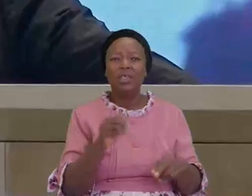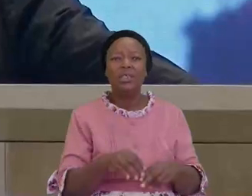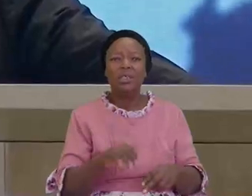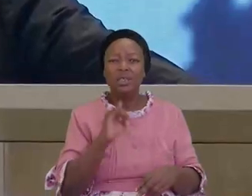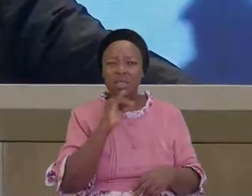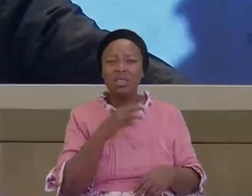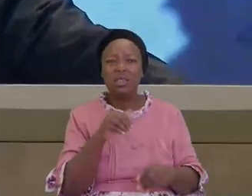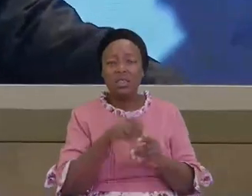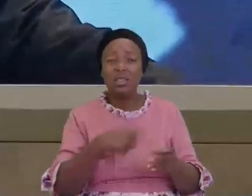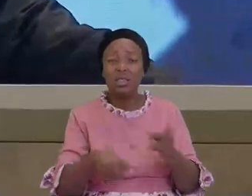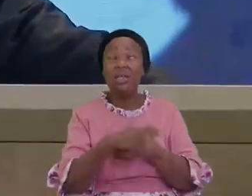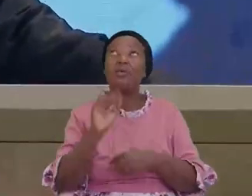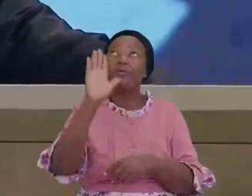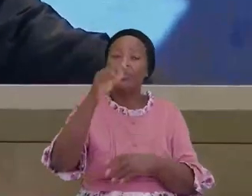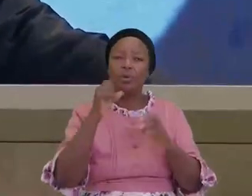au jour de ta puissance,